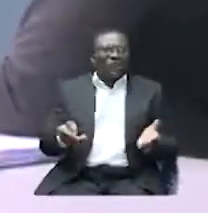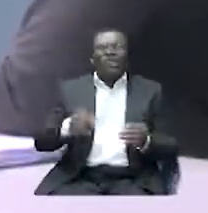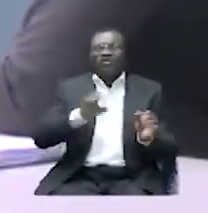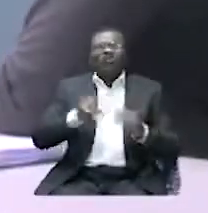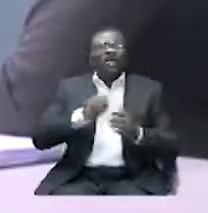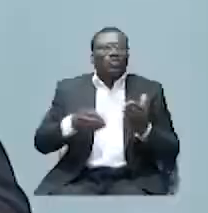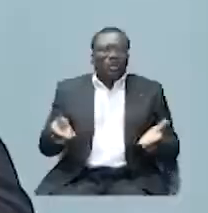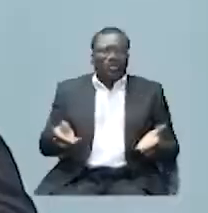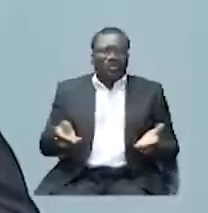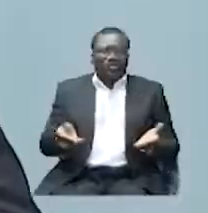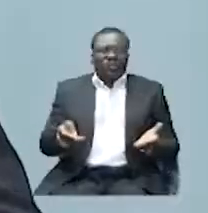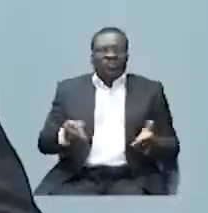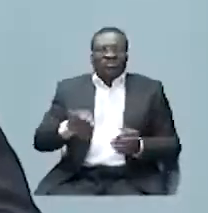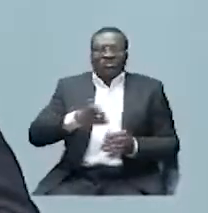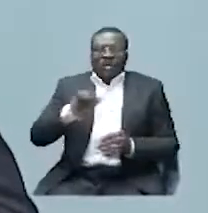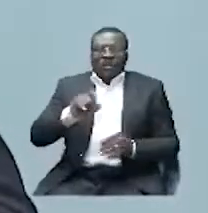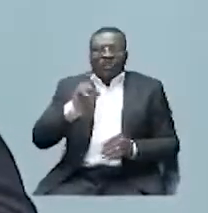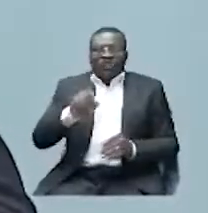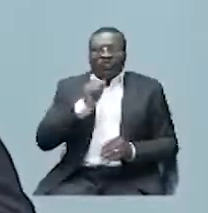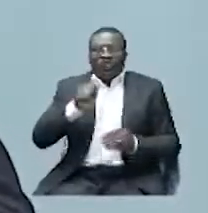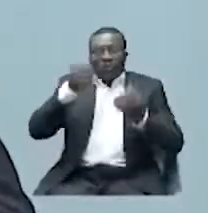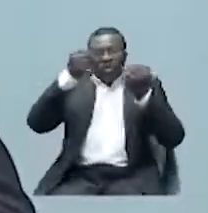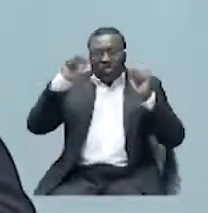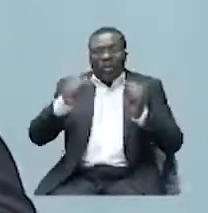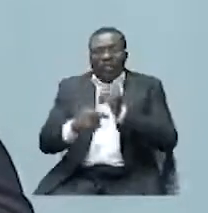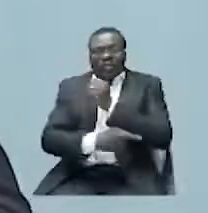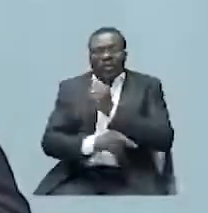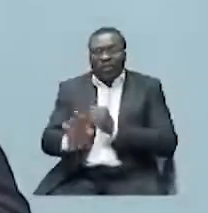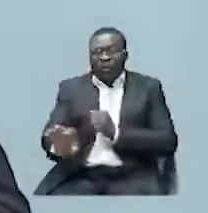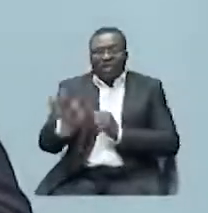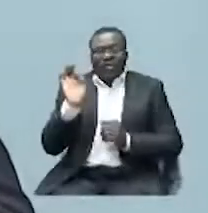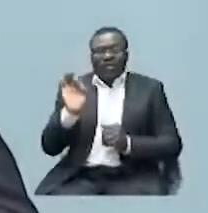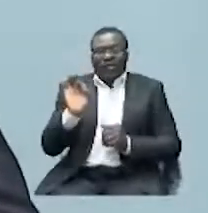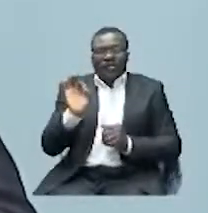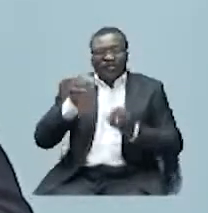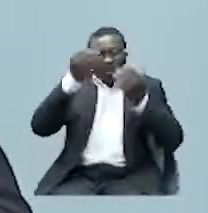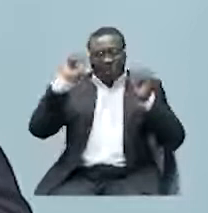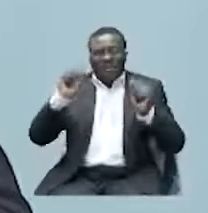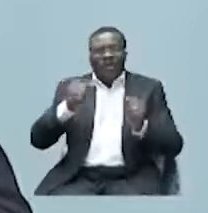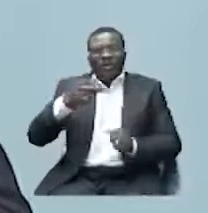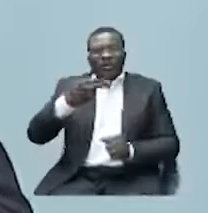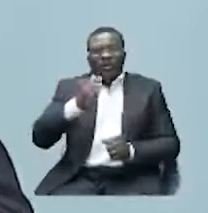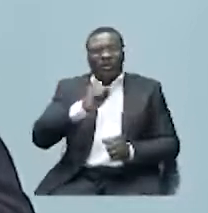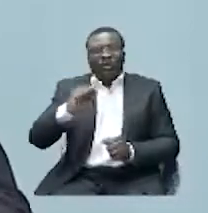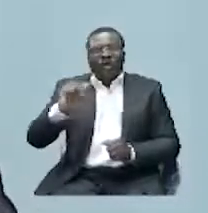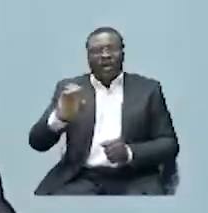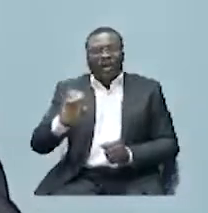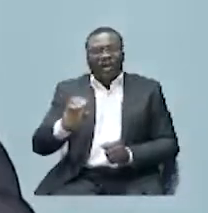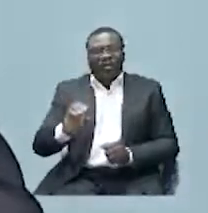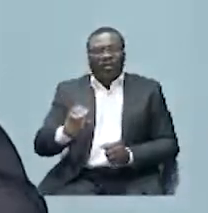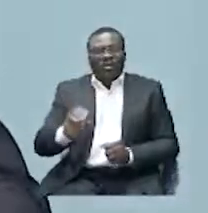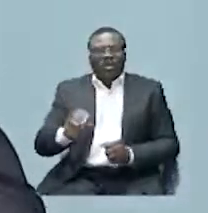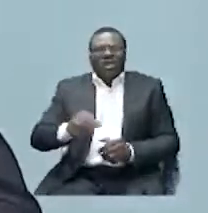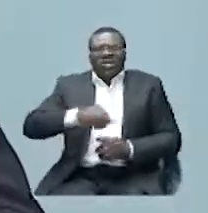faire? Il ne faut plus que le président de la République désigne le président de la HAC. Il ne faut même plus